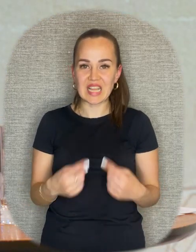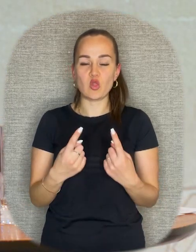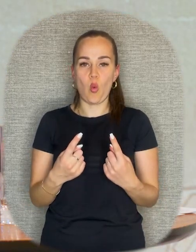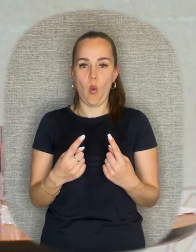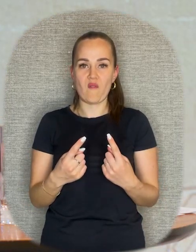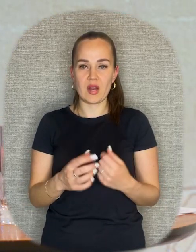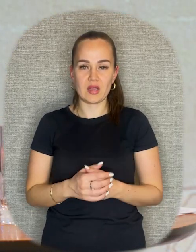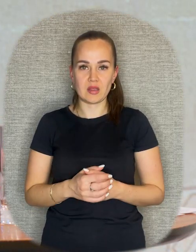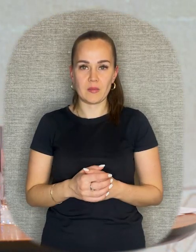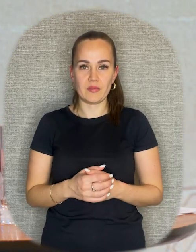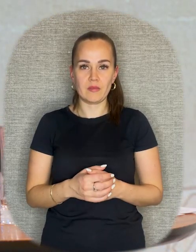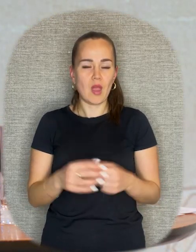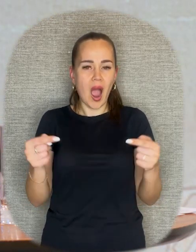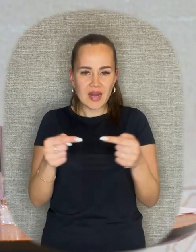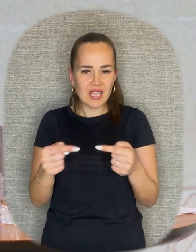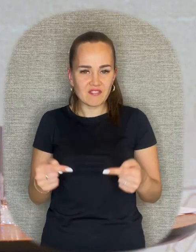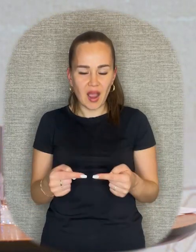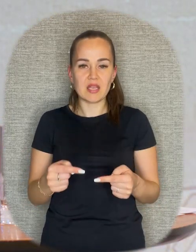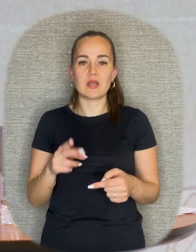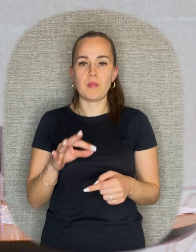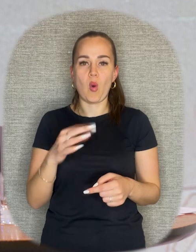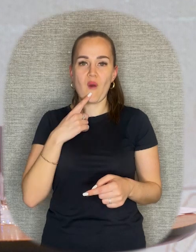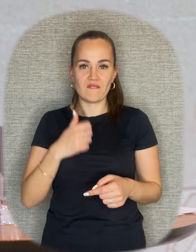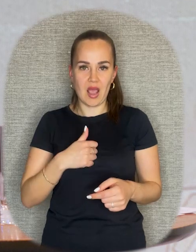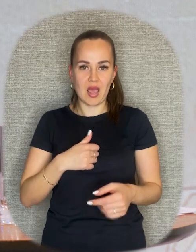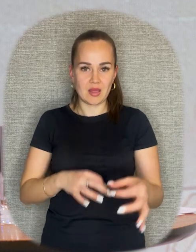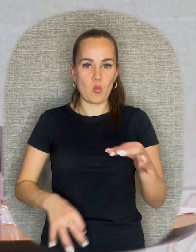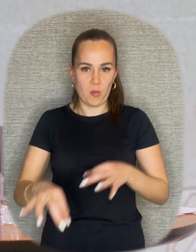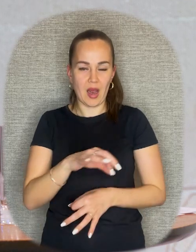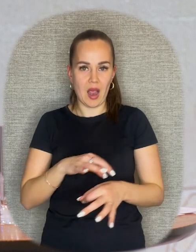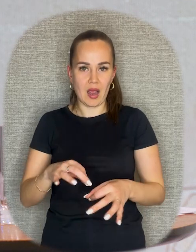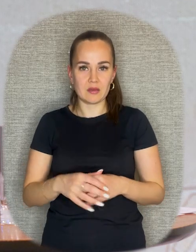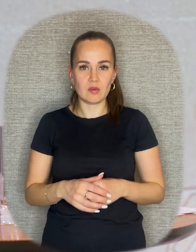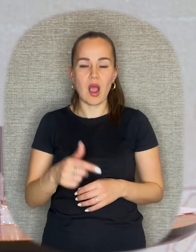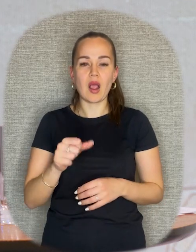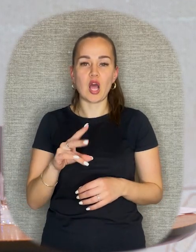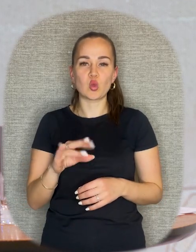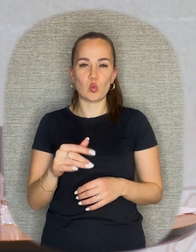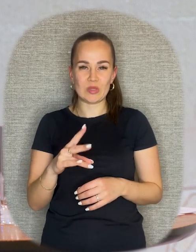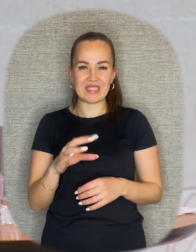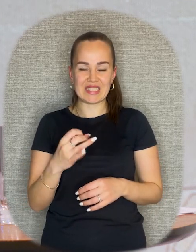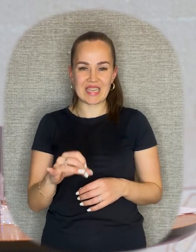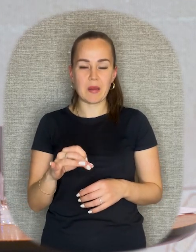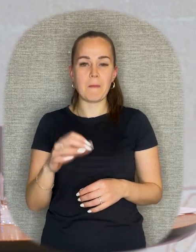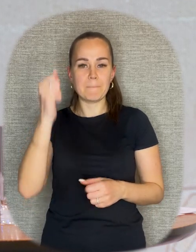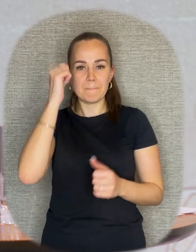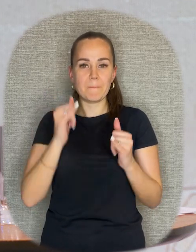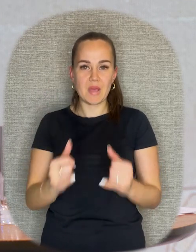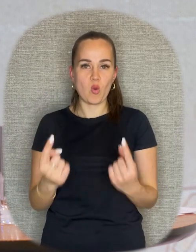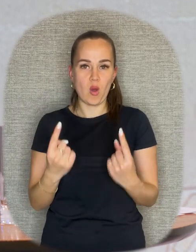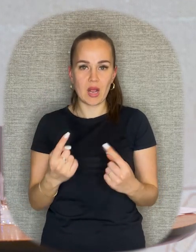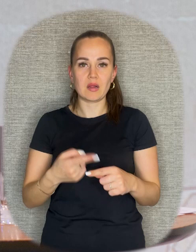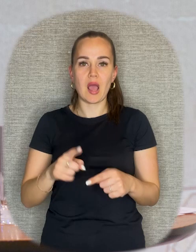запутаться окончательно Э что ещё было восстановлено практически Один в один